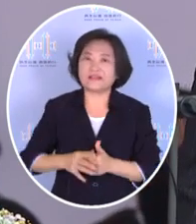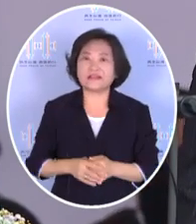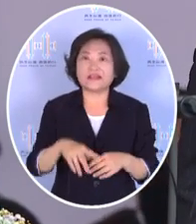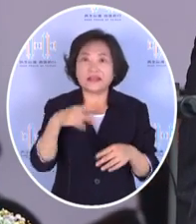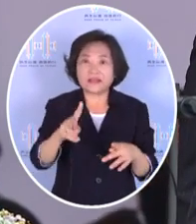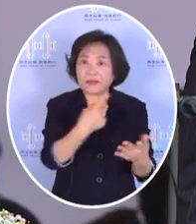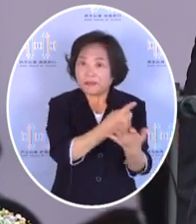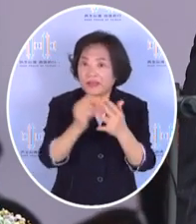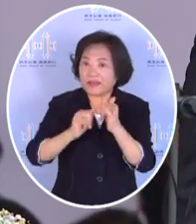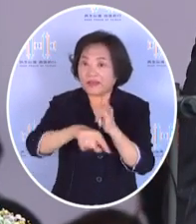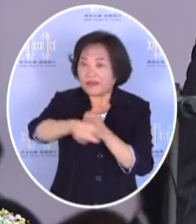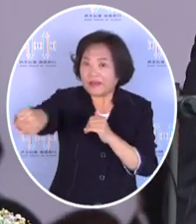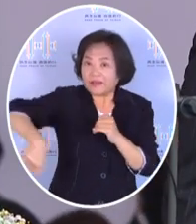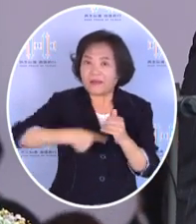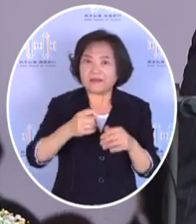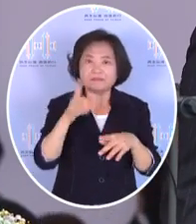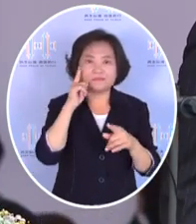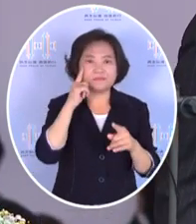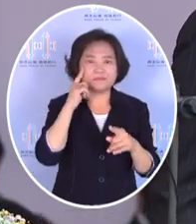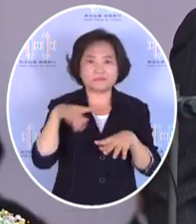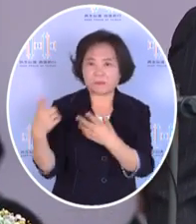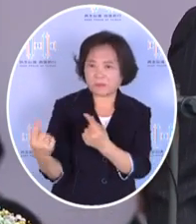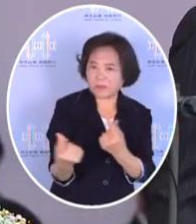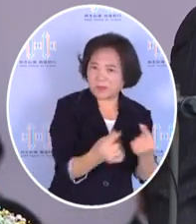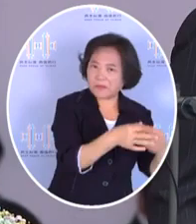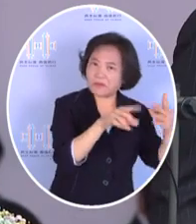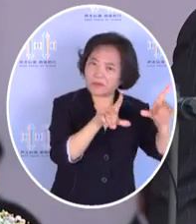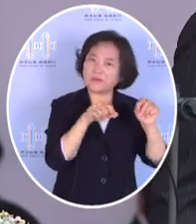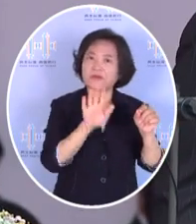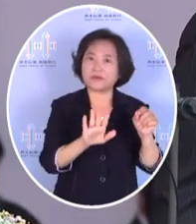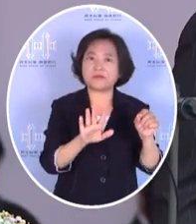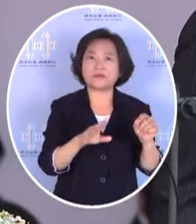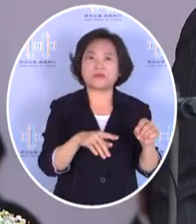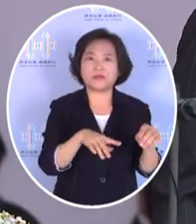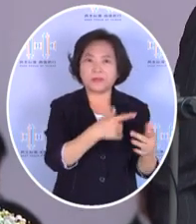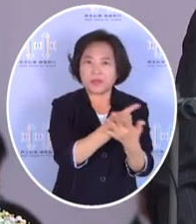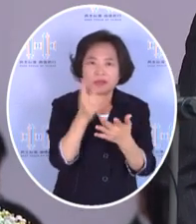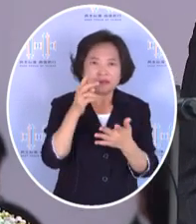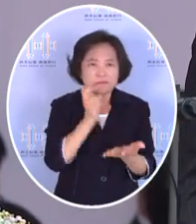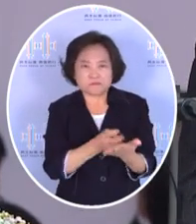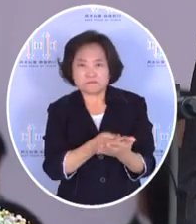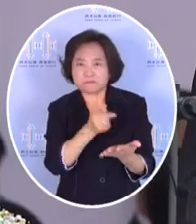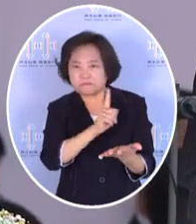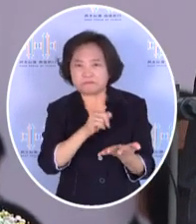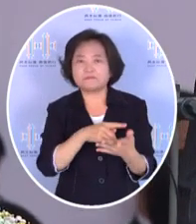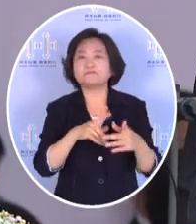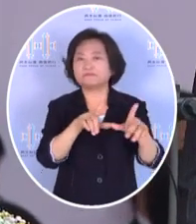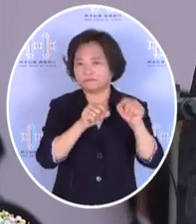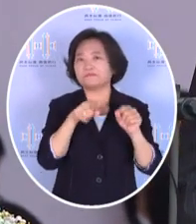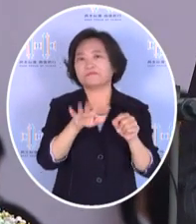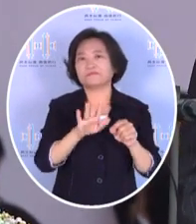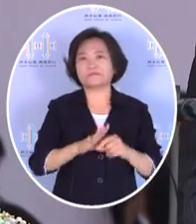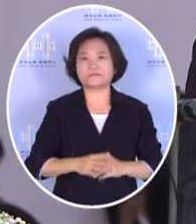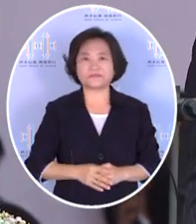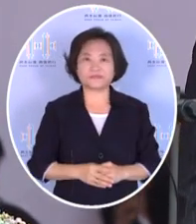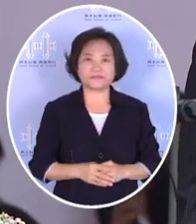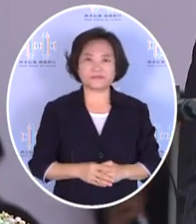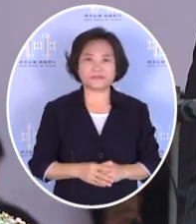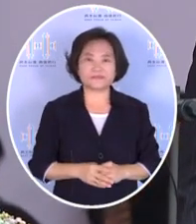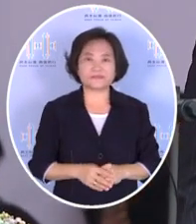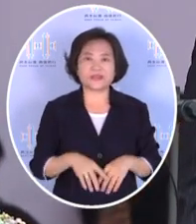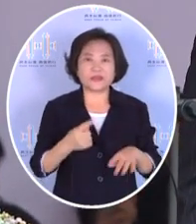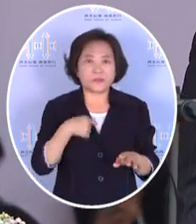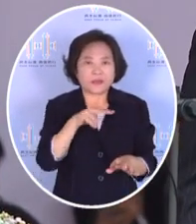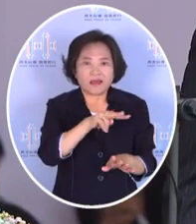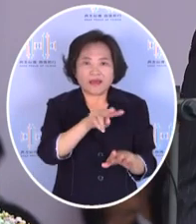有的民众井然有序地配合各项的防疫措施。我们也看到海